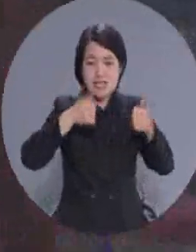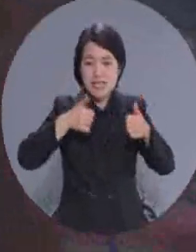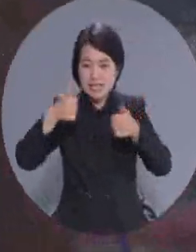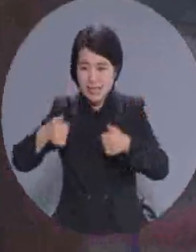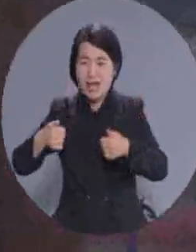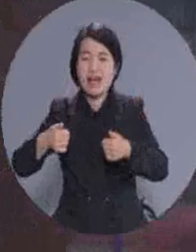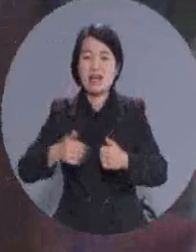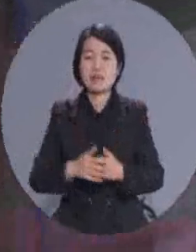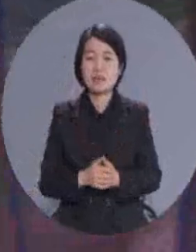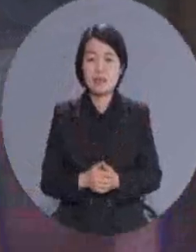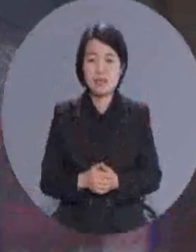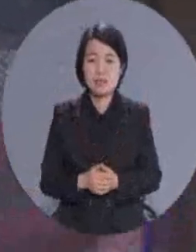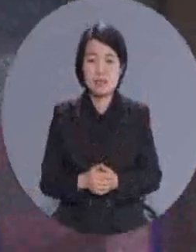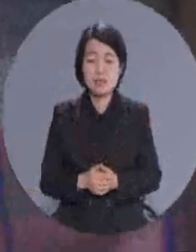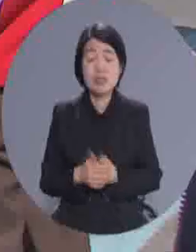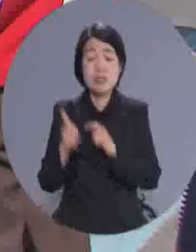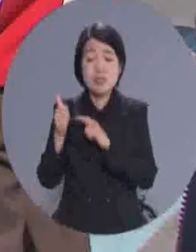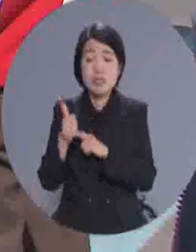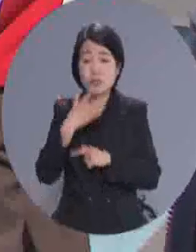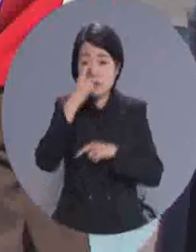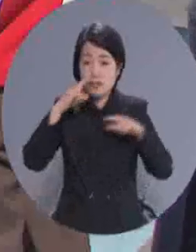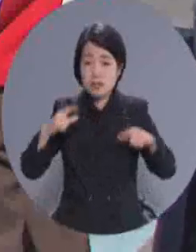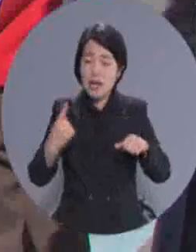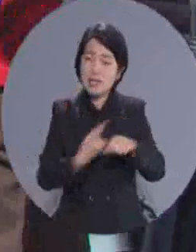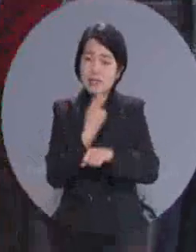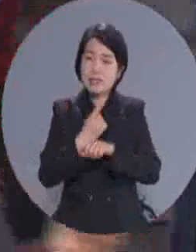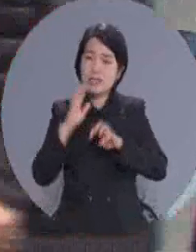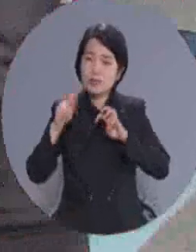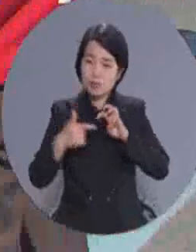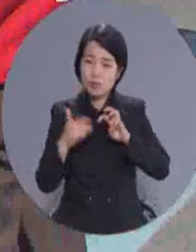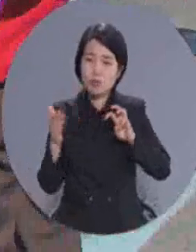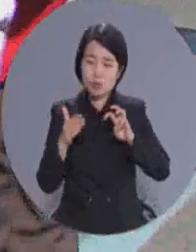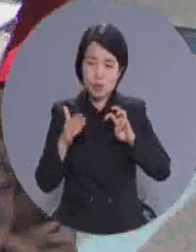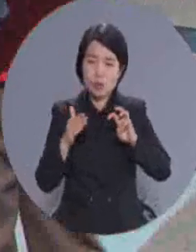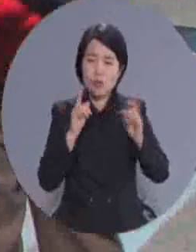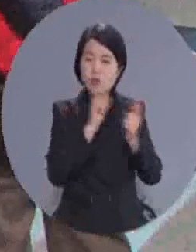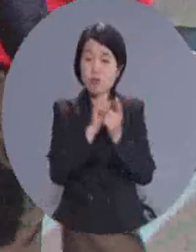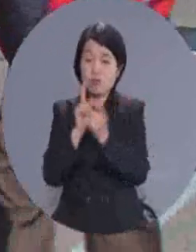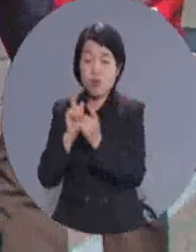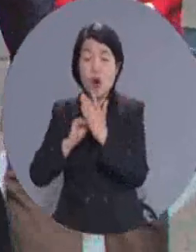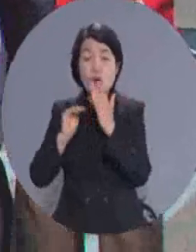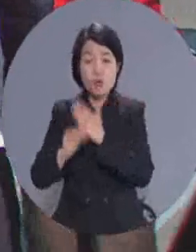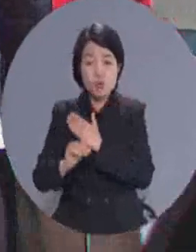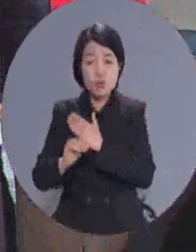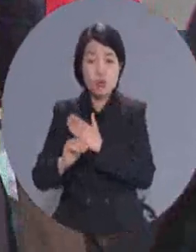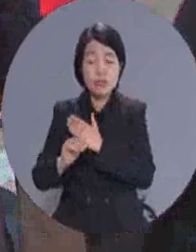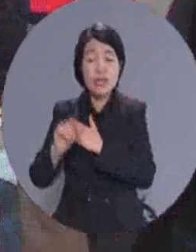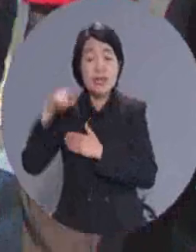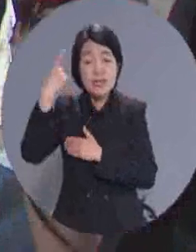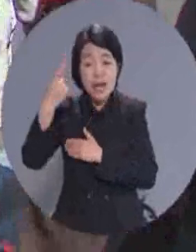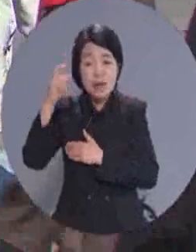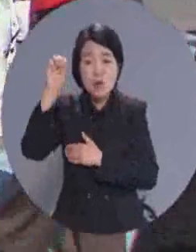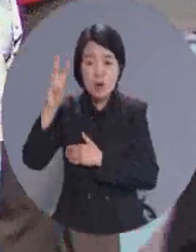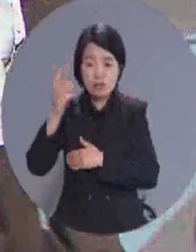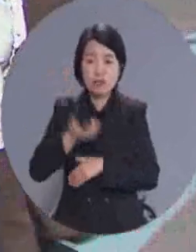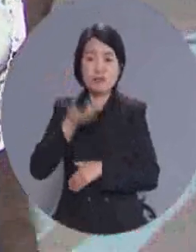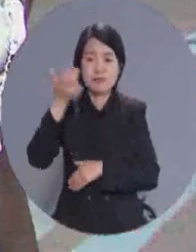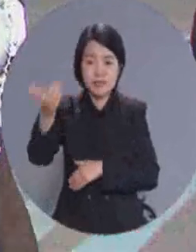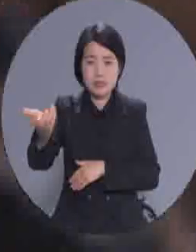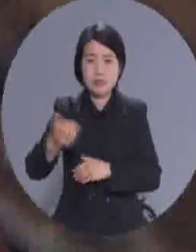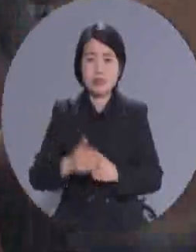나섰습니다. 한 위원장은 순천에서 1시간 반가량 공개 일정을 소화하고 다음 목적지인 광주로